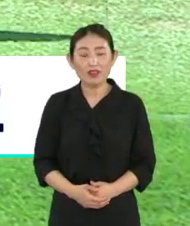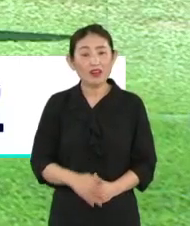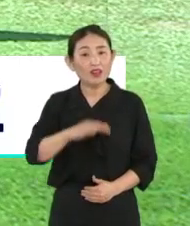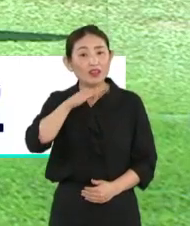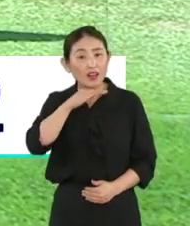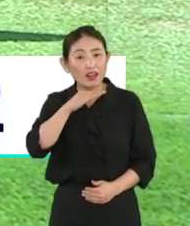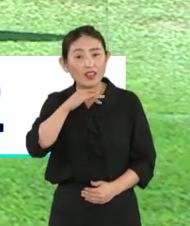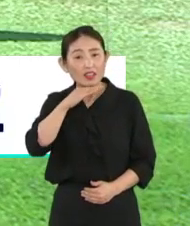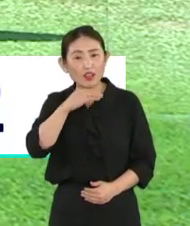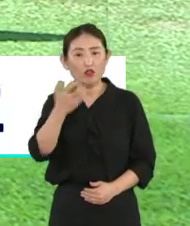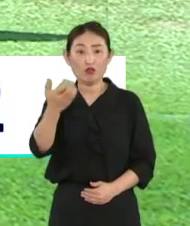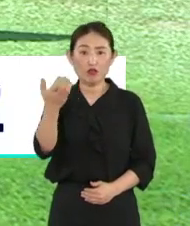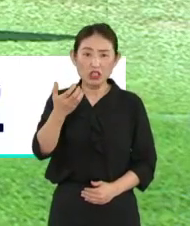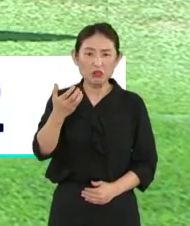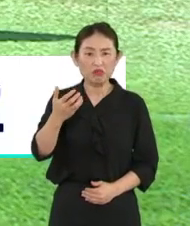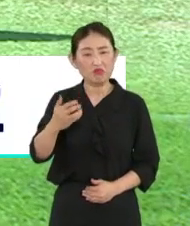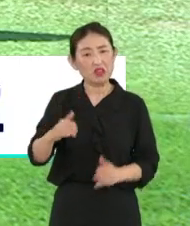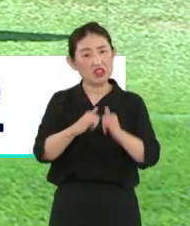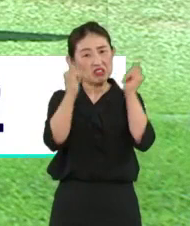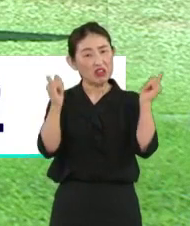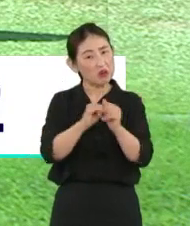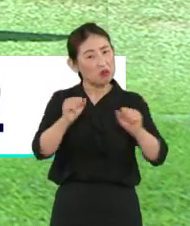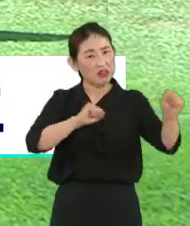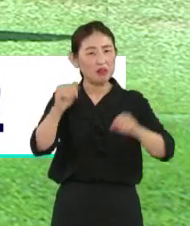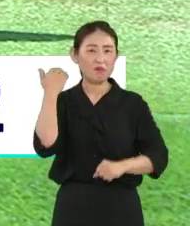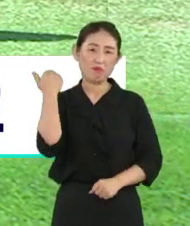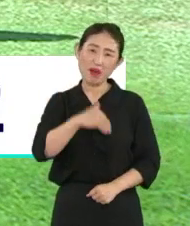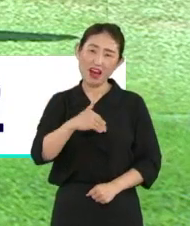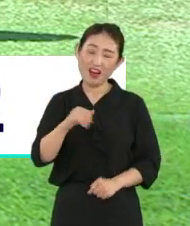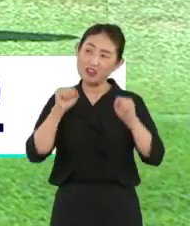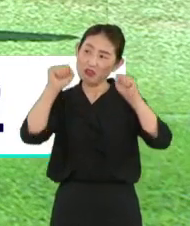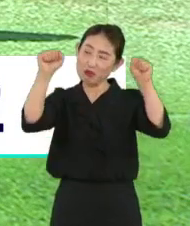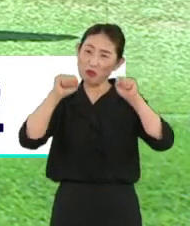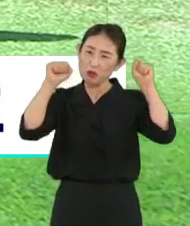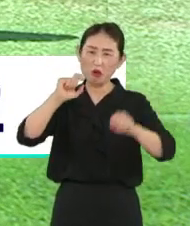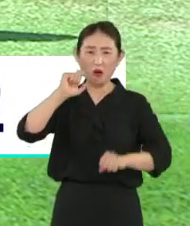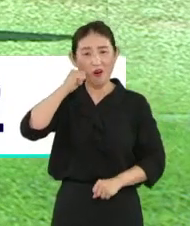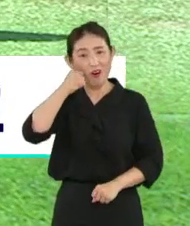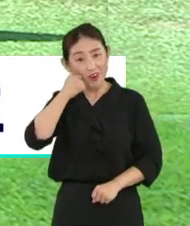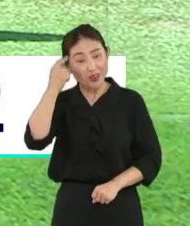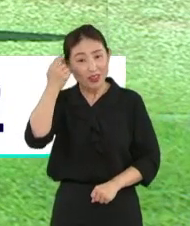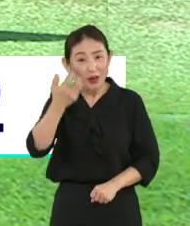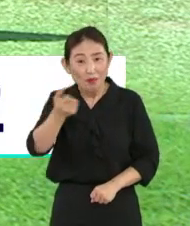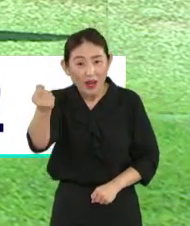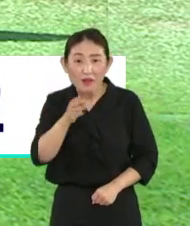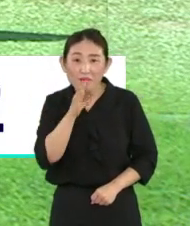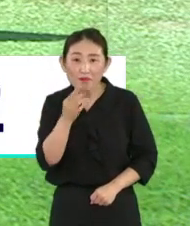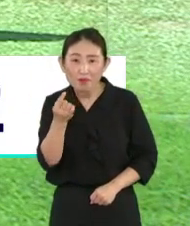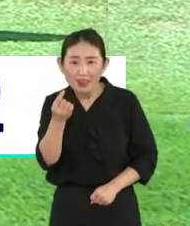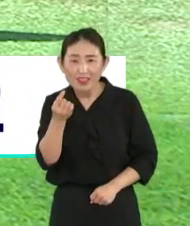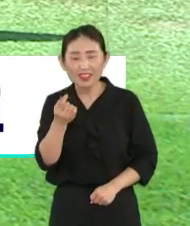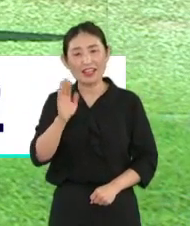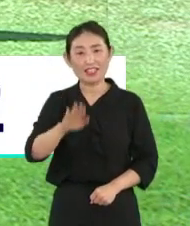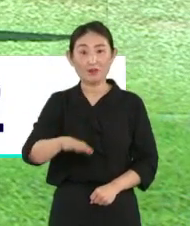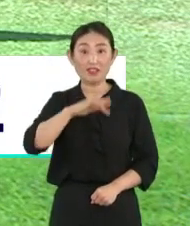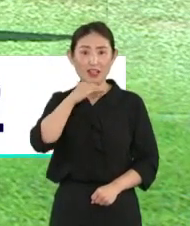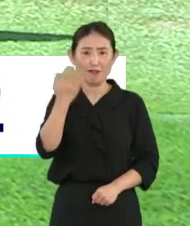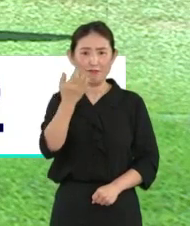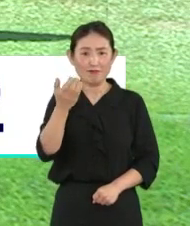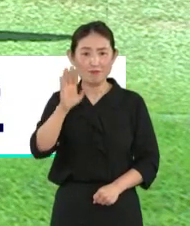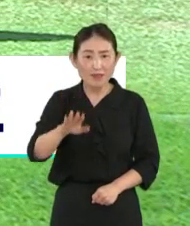우리 나이로 90세 면 사실상 사회 활동이나 스포츠 생활이 어렵다는 게 일반적인 인식 일텐데요 이런